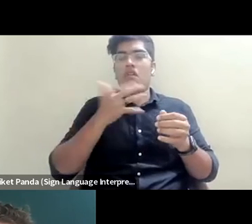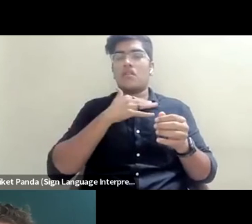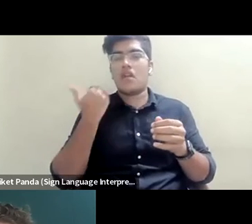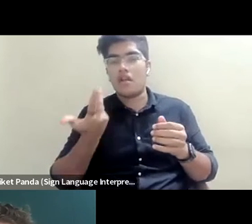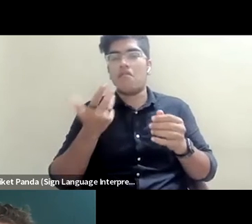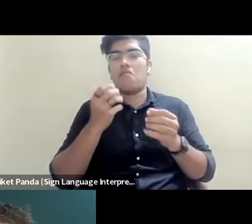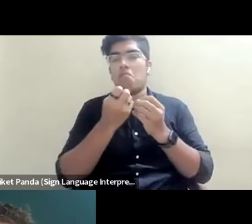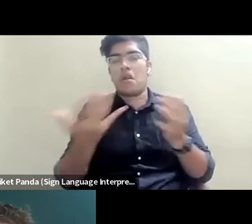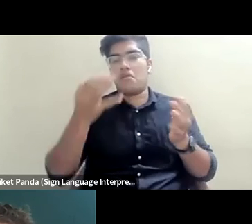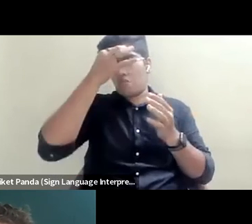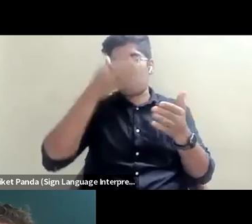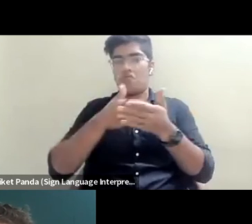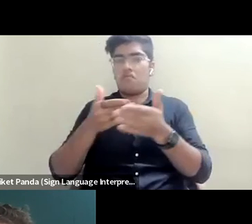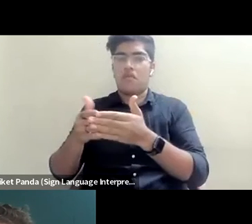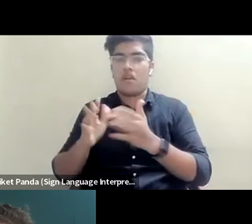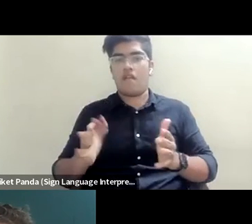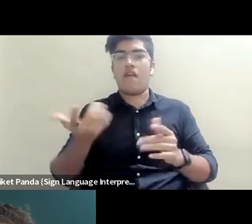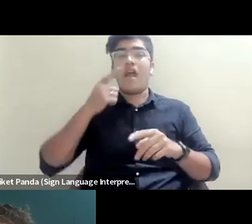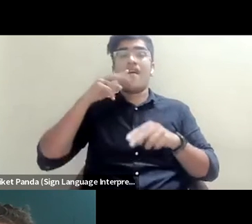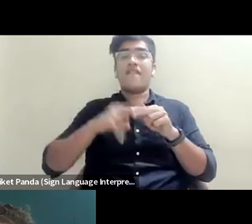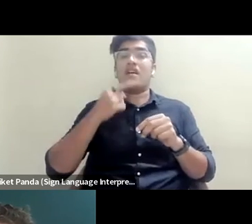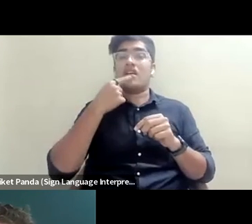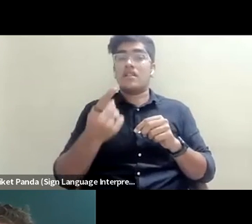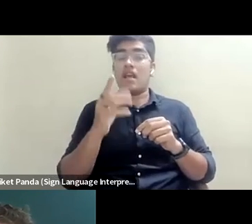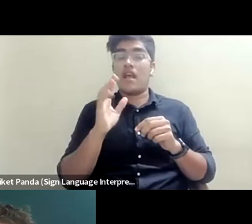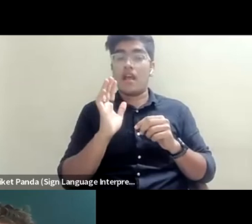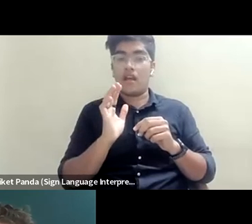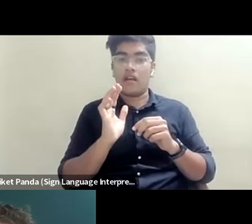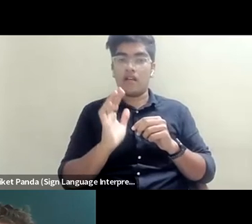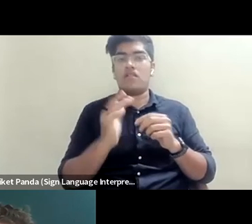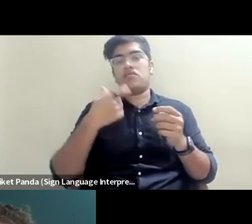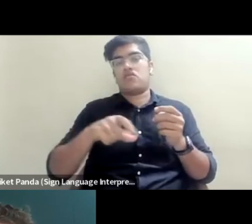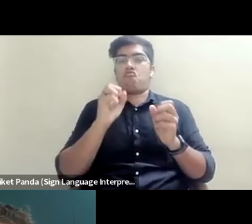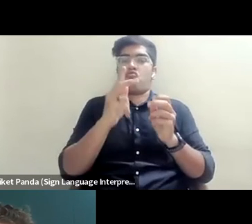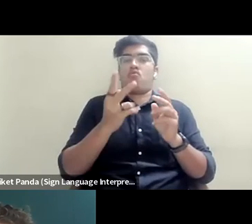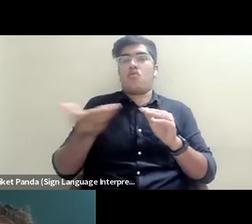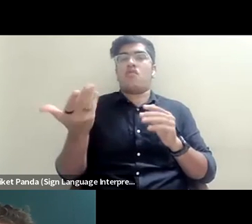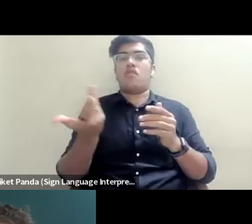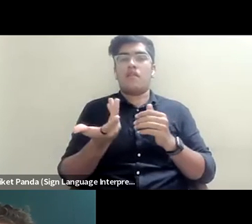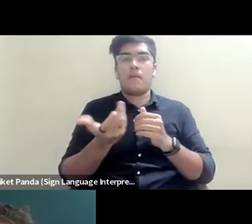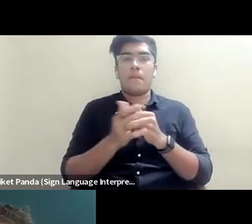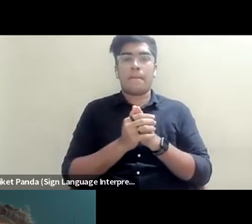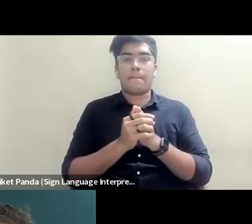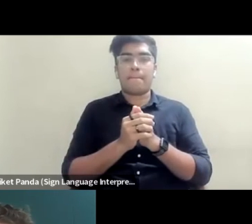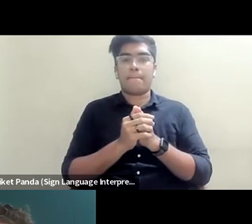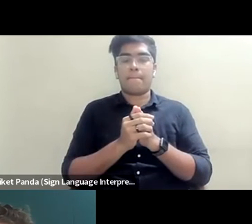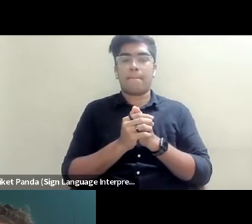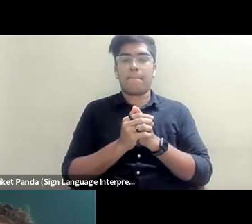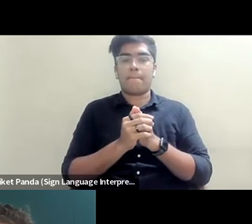तो तभी तो वो बोलते भाई ठीक है जाओ कोई। और वो ऊपर जाके जब हम लोग मतलब कुछ नहीं, एक संरक्षण